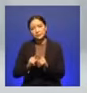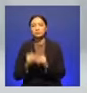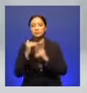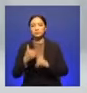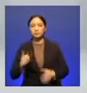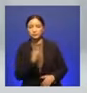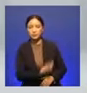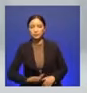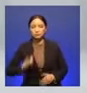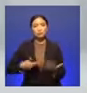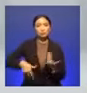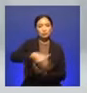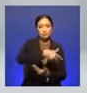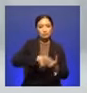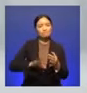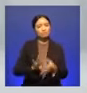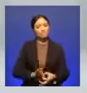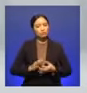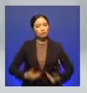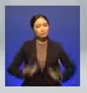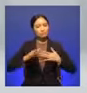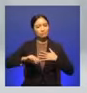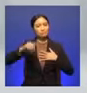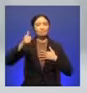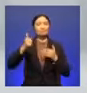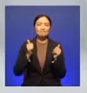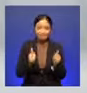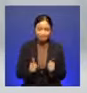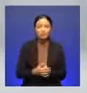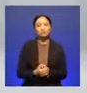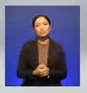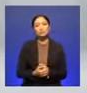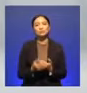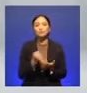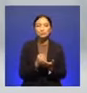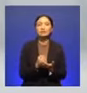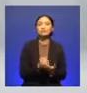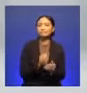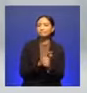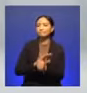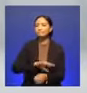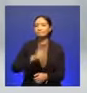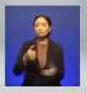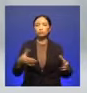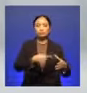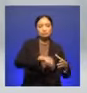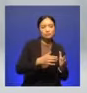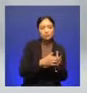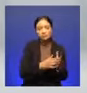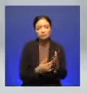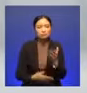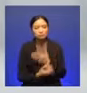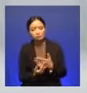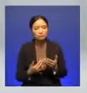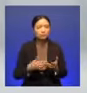การสร้างสภาพแวดล้อมให้น่าอยู่นะคะแล้วก็ทำให้เกิดการฟื้นฟูสำหรับกลุ่มคนที่มีบาดแ